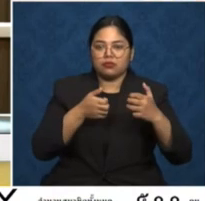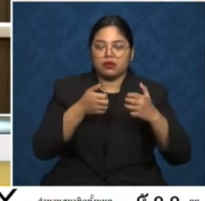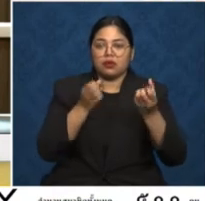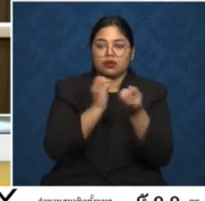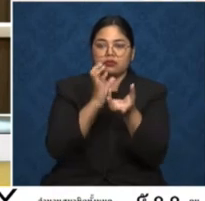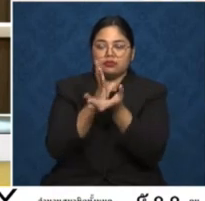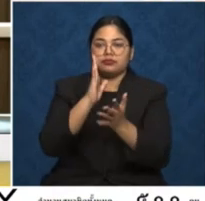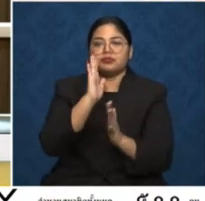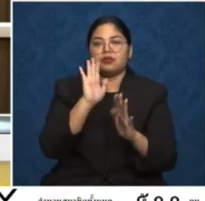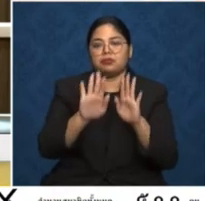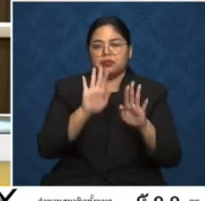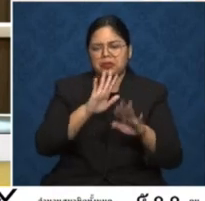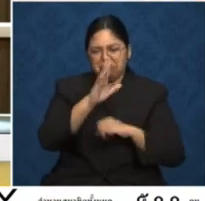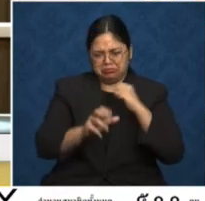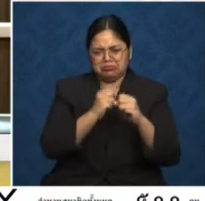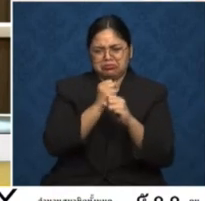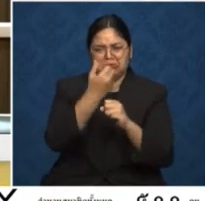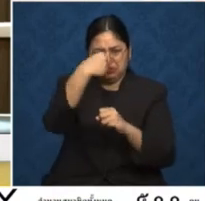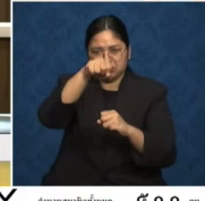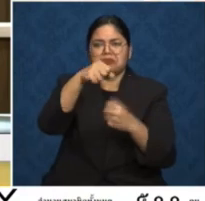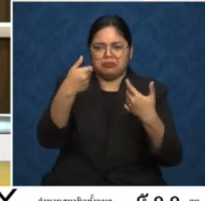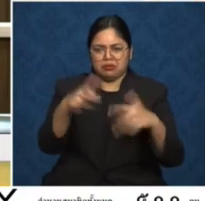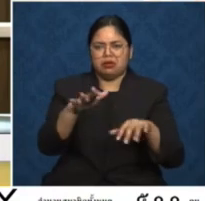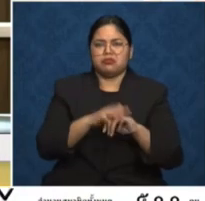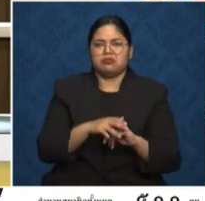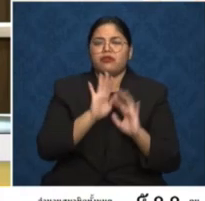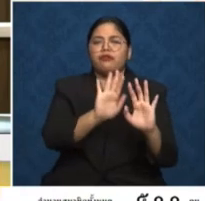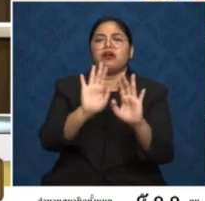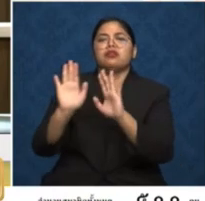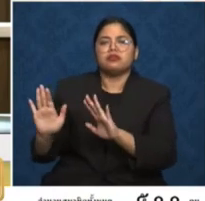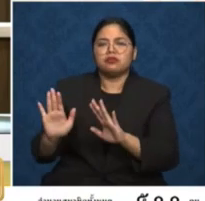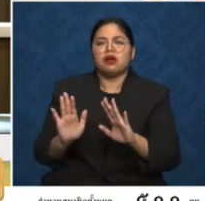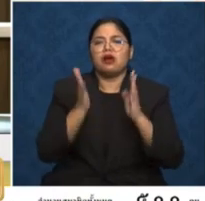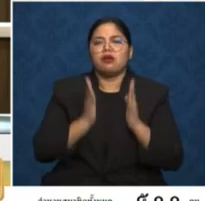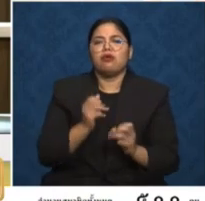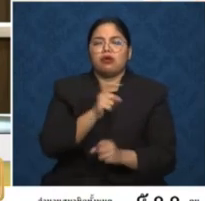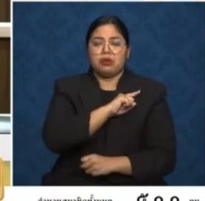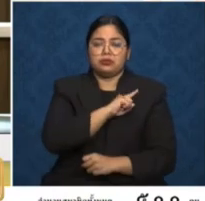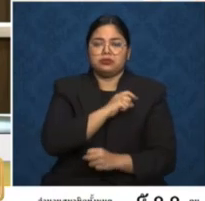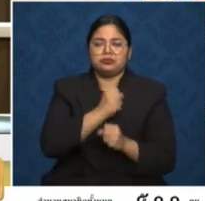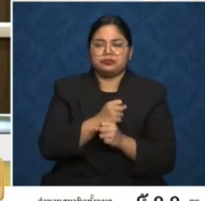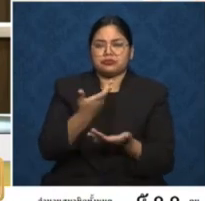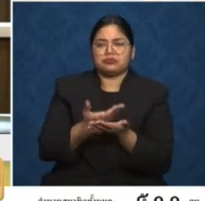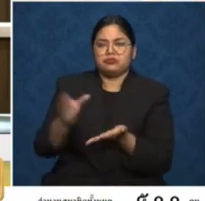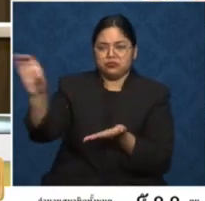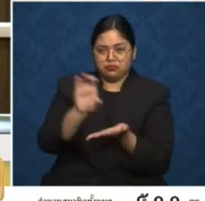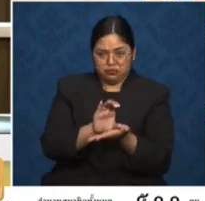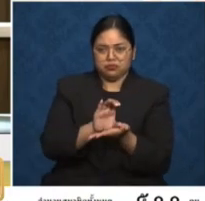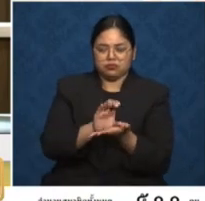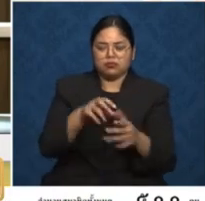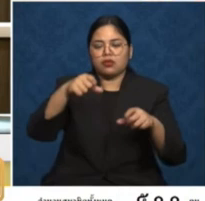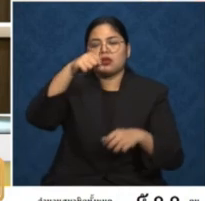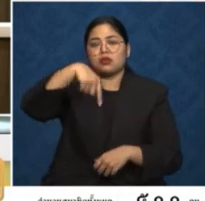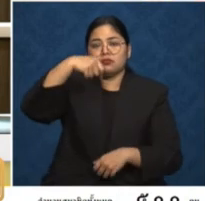ปีเพราะนั้นก็ฝากท่านประธานนั้นยังไปหน่วยงานที่รับผิดชอบได้หางบประมาณมาซ่อม